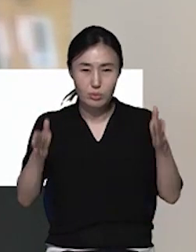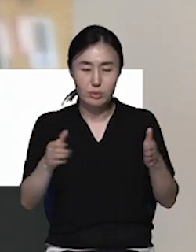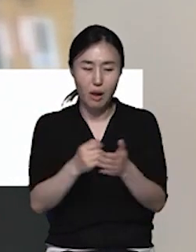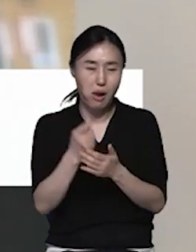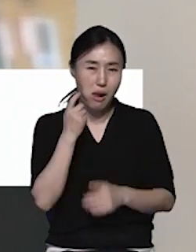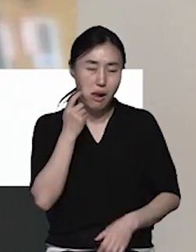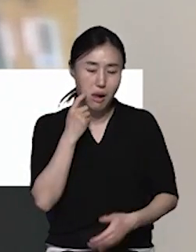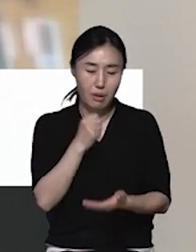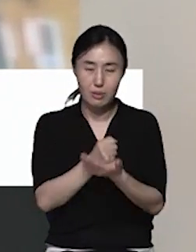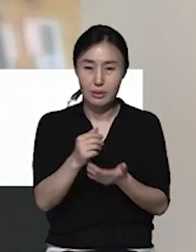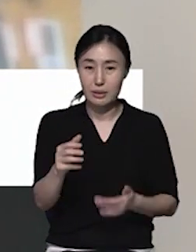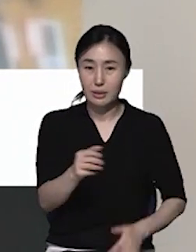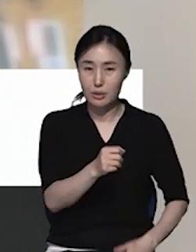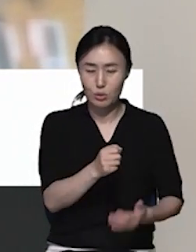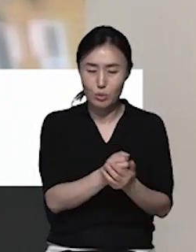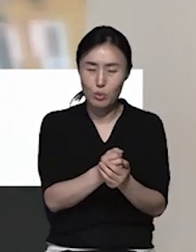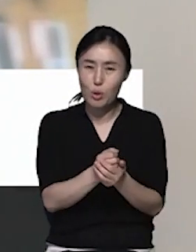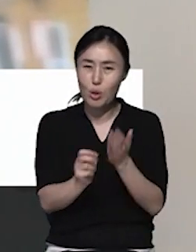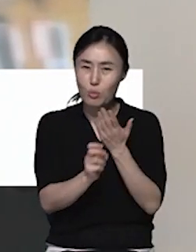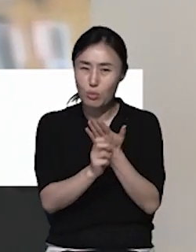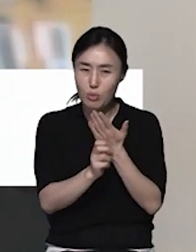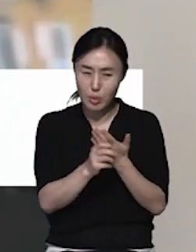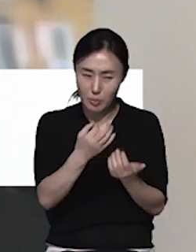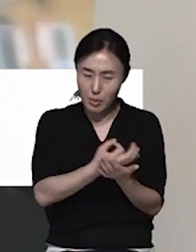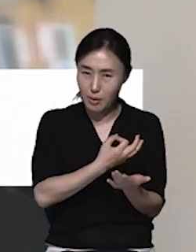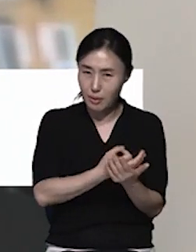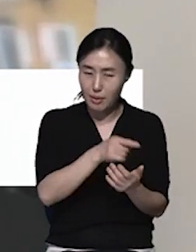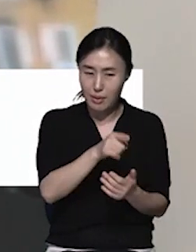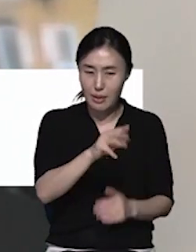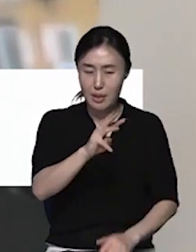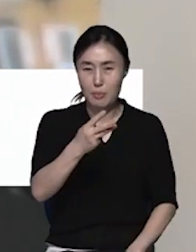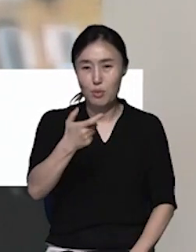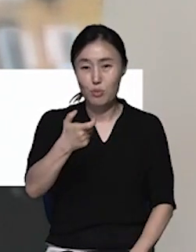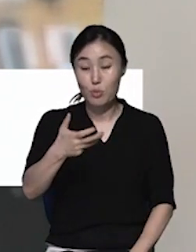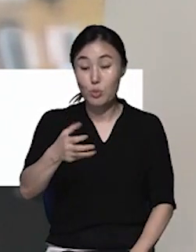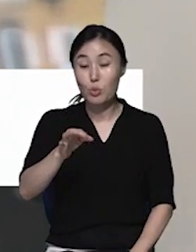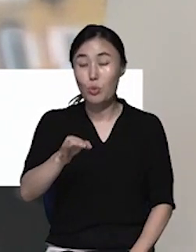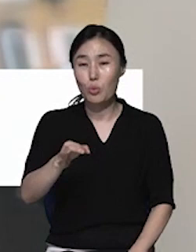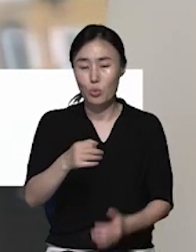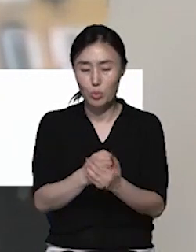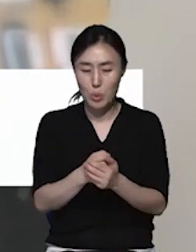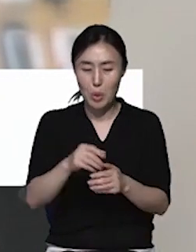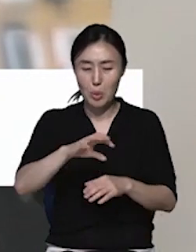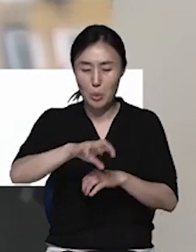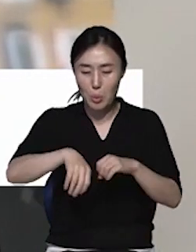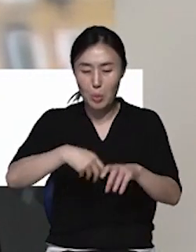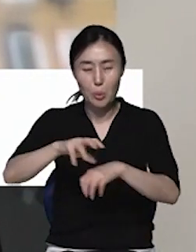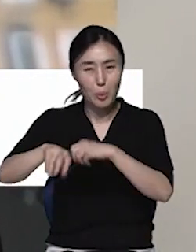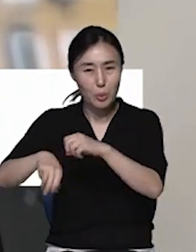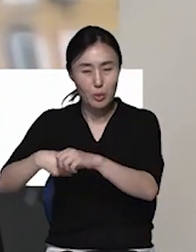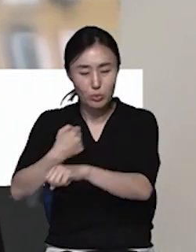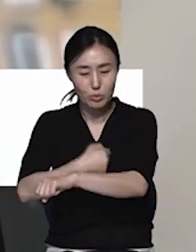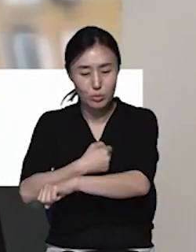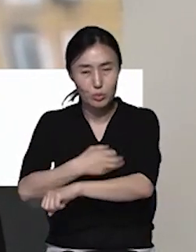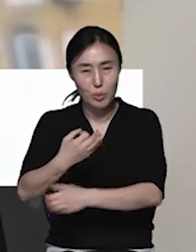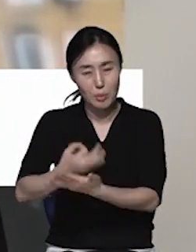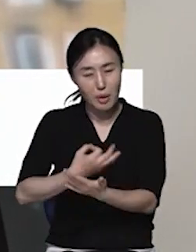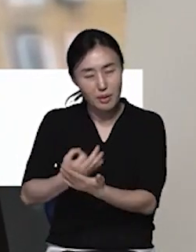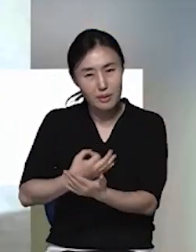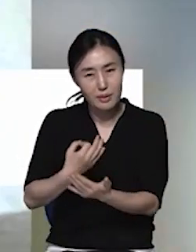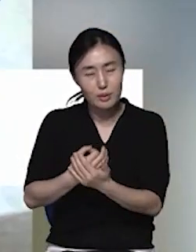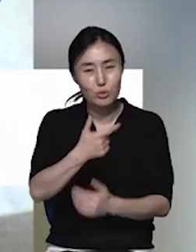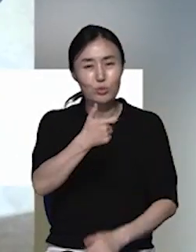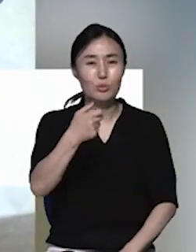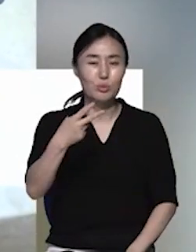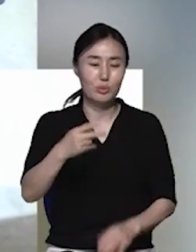대포통장을 이용해 불법 도박 사이트 범죄 수익금 360억 원을 세탁해주고 수수료를 챙긴 혐의 등으로 62명을